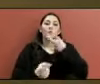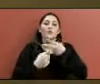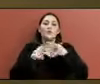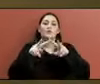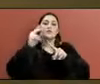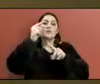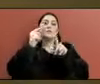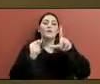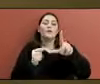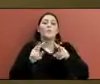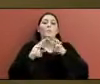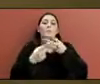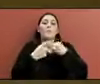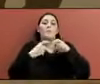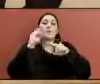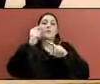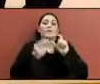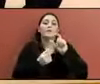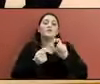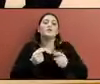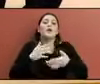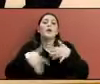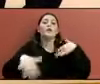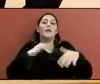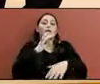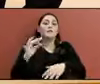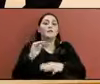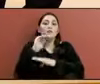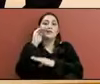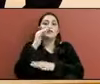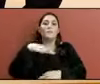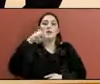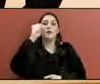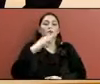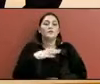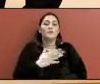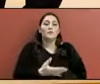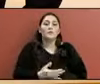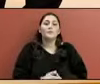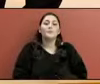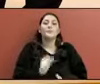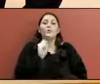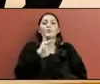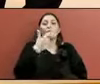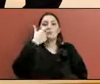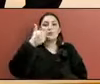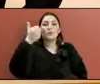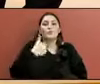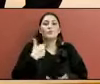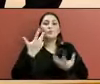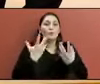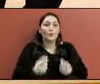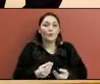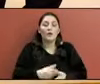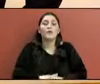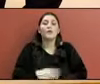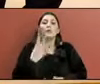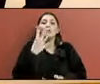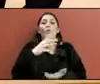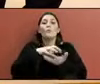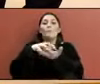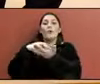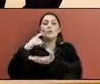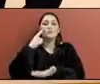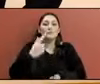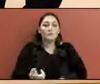Merkezi birimimiz var. Yani hali hazırda Engelli ve Yaşlı Hizmetleri Şube Müdürlüğü olarak 4 birimde